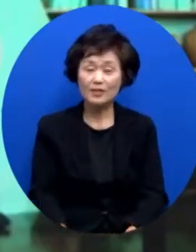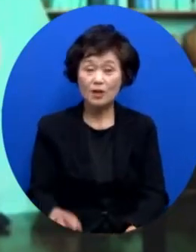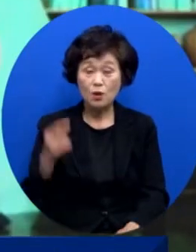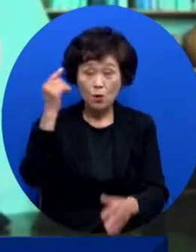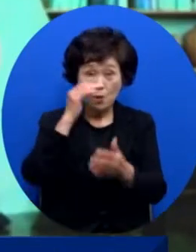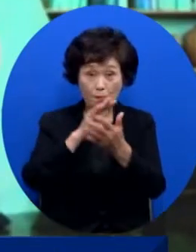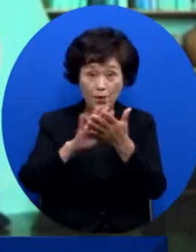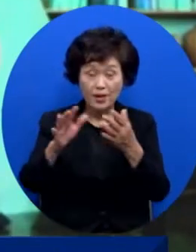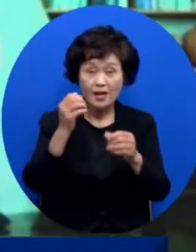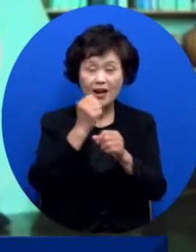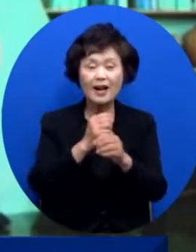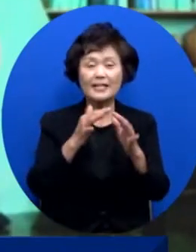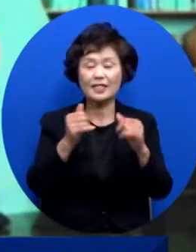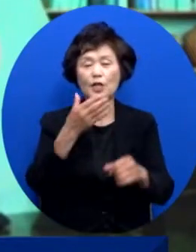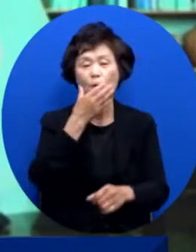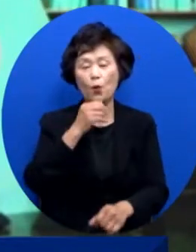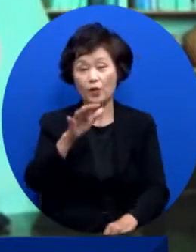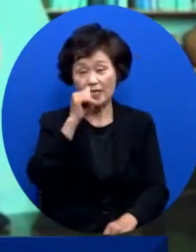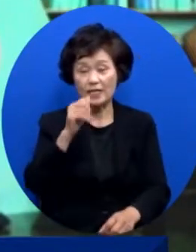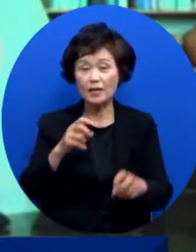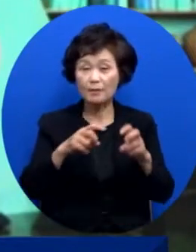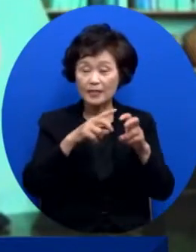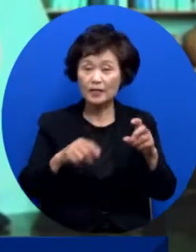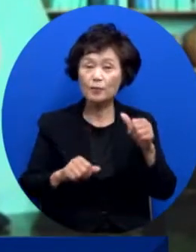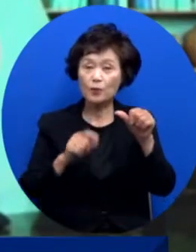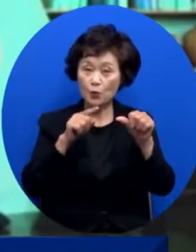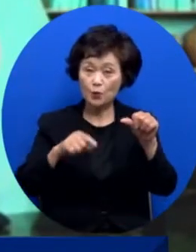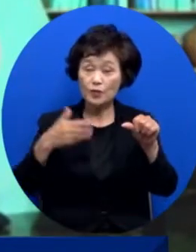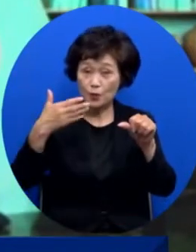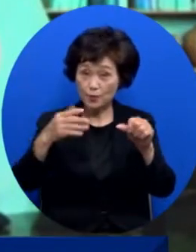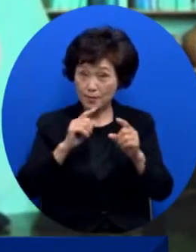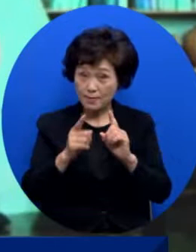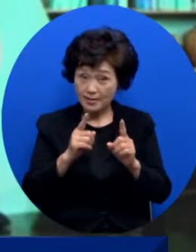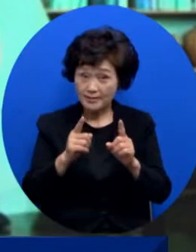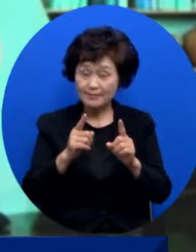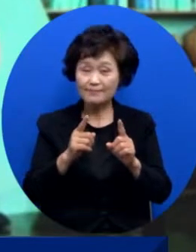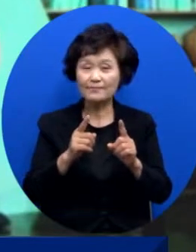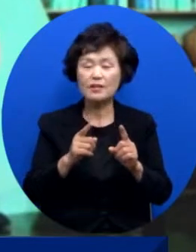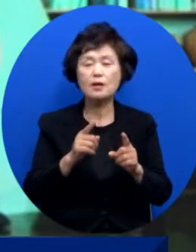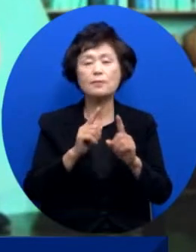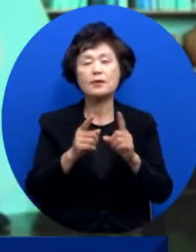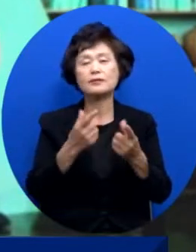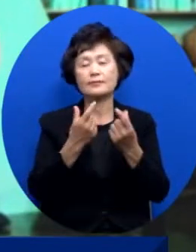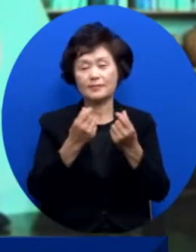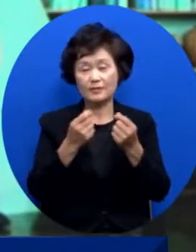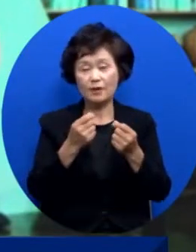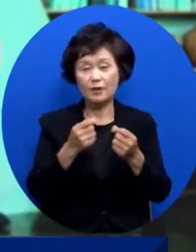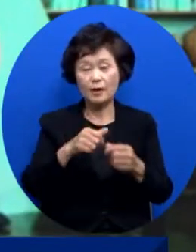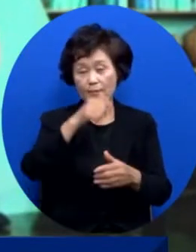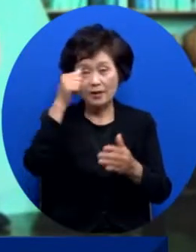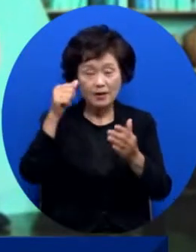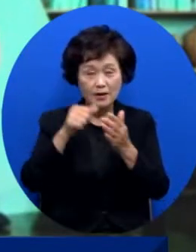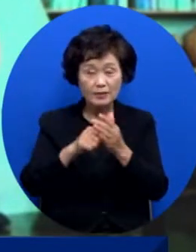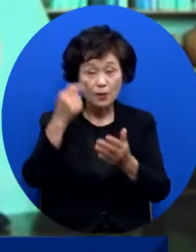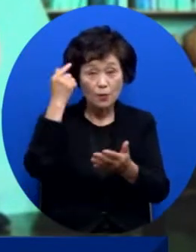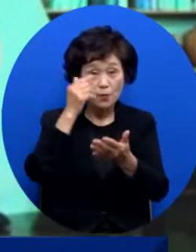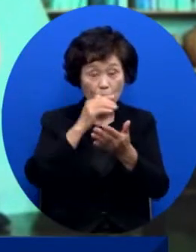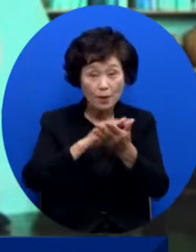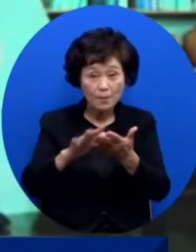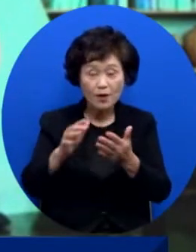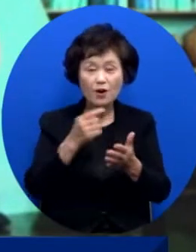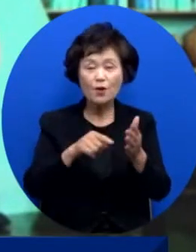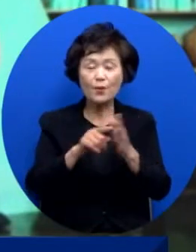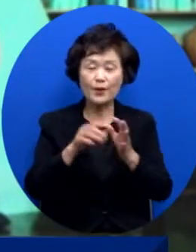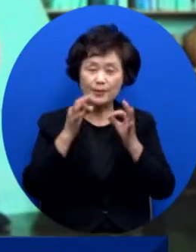파평케 하는 자는 복이 있나니 마태복음 5장 9절 말씀이죠. 이 말씀처럼 일평생 화평과 평화를 위해 힘써온